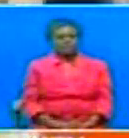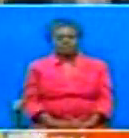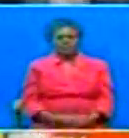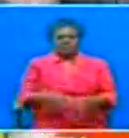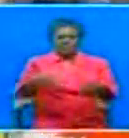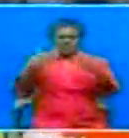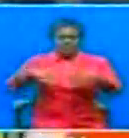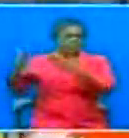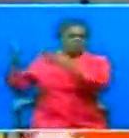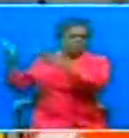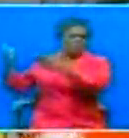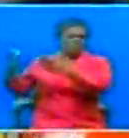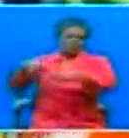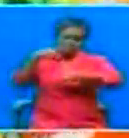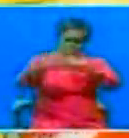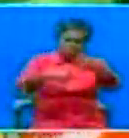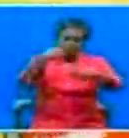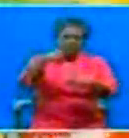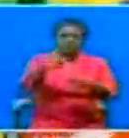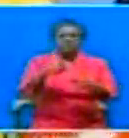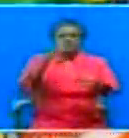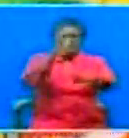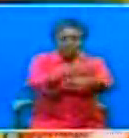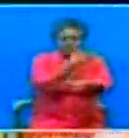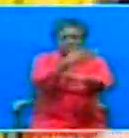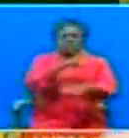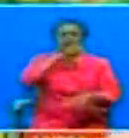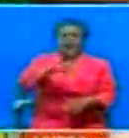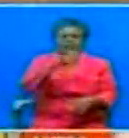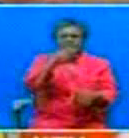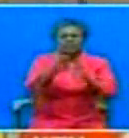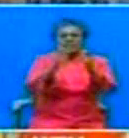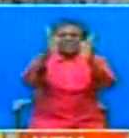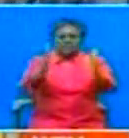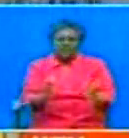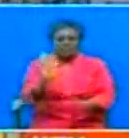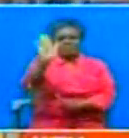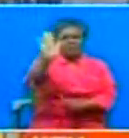Wakarabati hao walizidi kufumukana huku wakimba nyimbo za kumkejeli meneja wao.